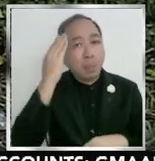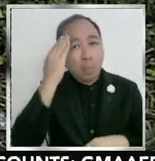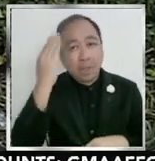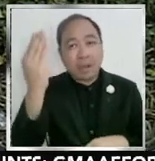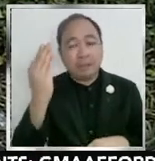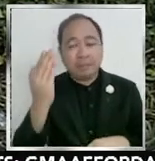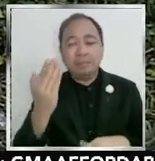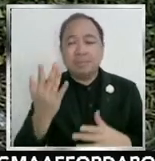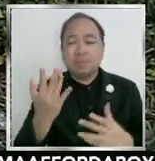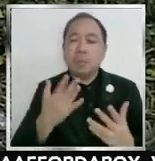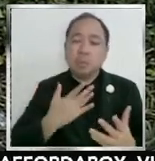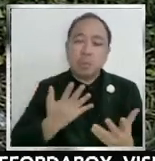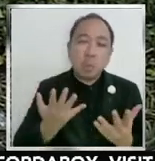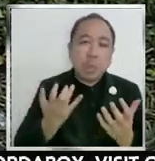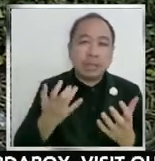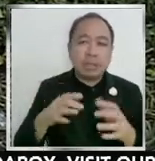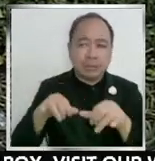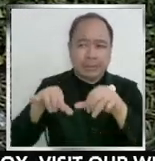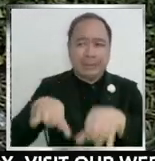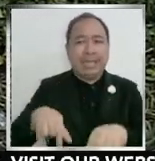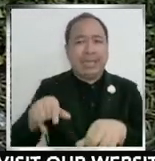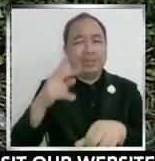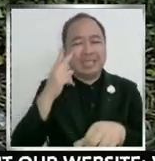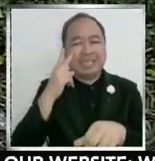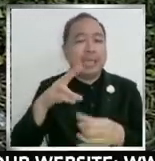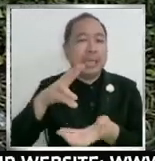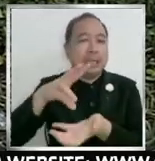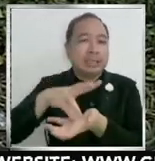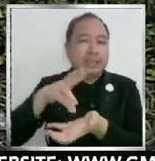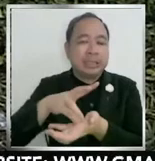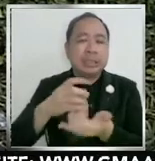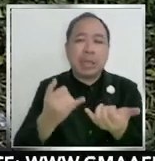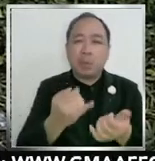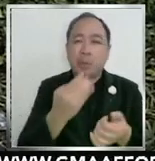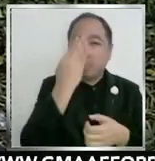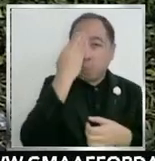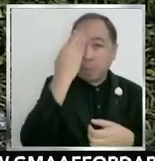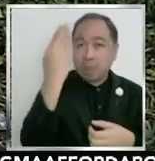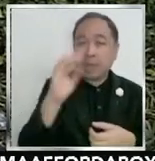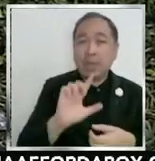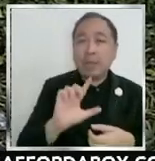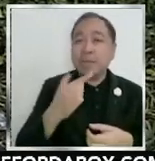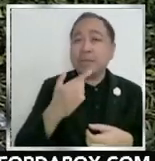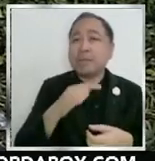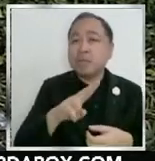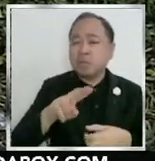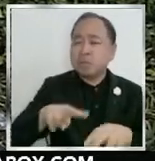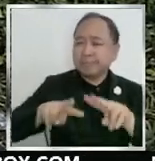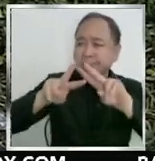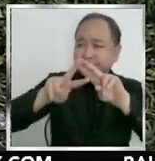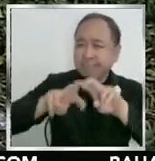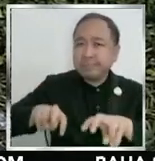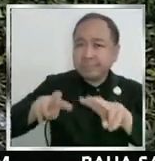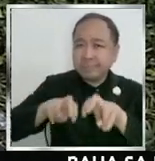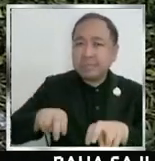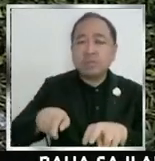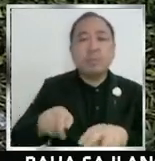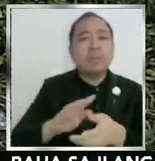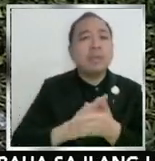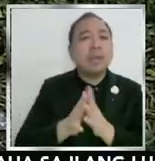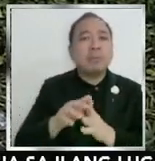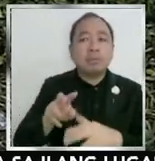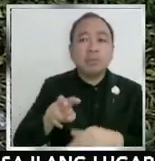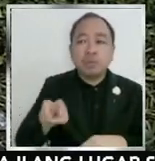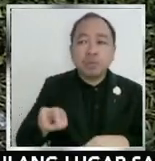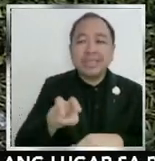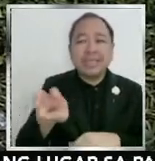mga bahing lugar, pinag-aaralan daw ng Bulacan Provincial Government na gawing tourism area. Isa sa mga measures para i-address daw